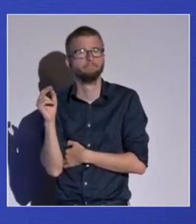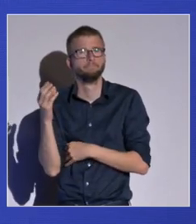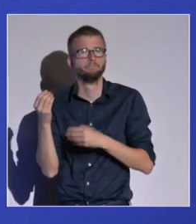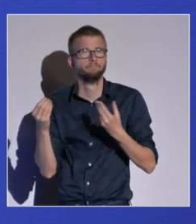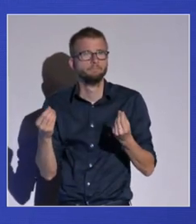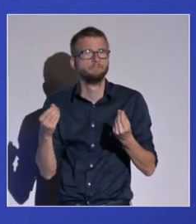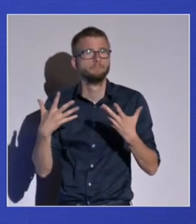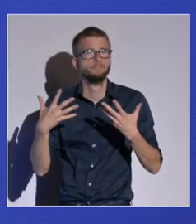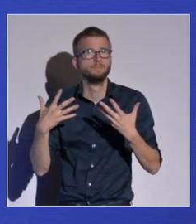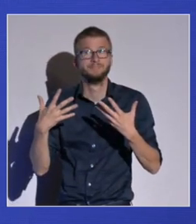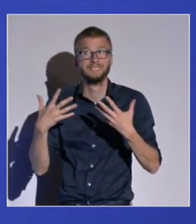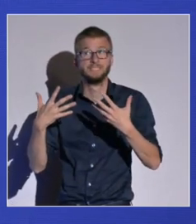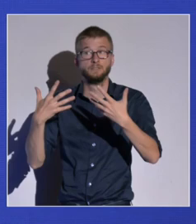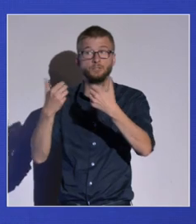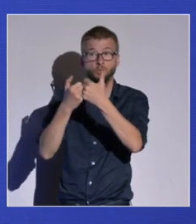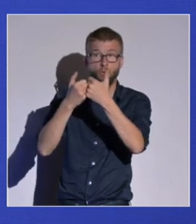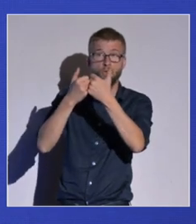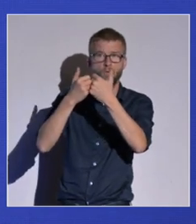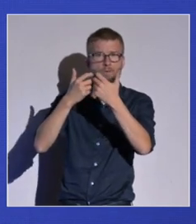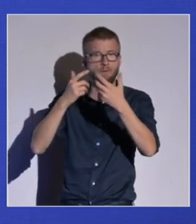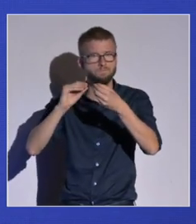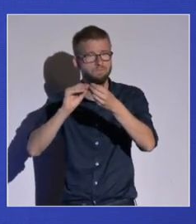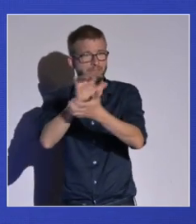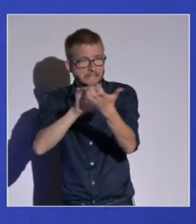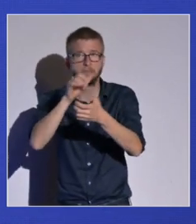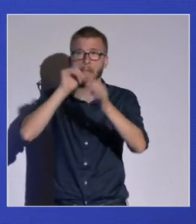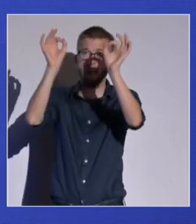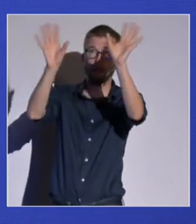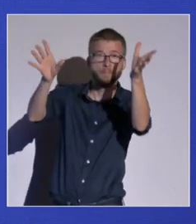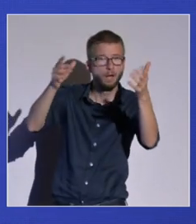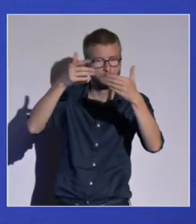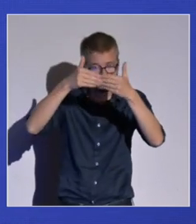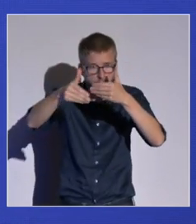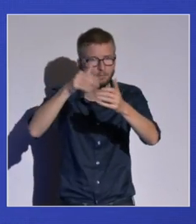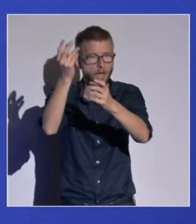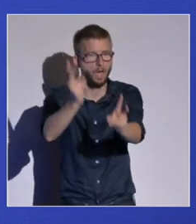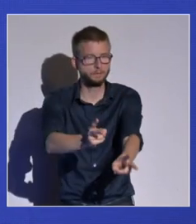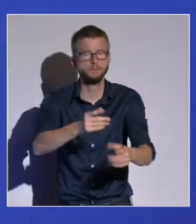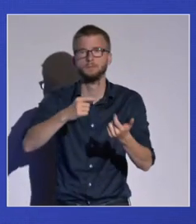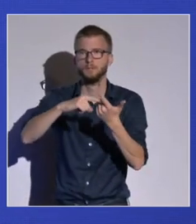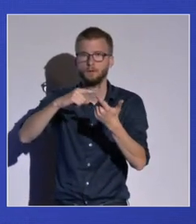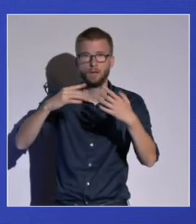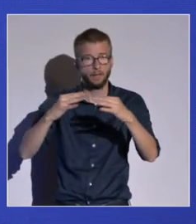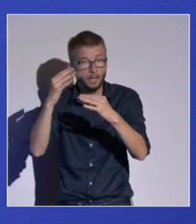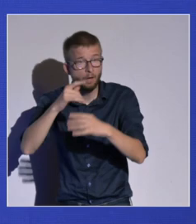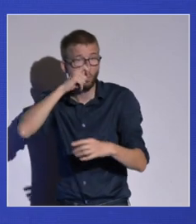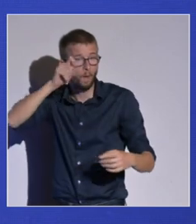le choc climatique que nous avons devant nous, si on regarde la guerre en Ukraine, si on regarde la guerre de